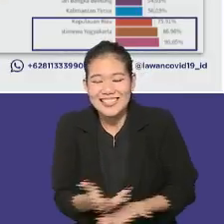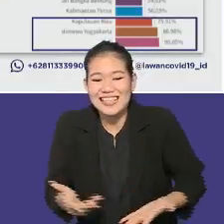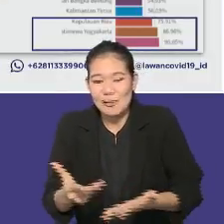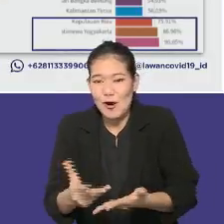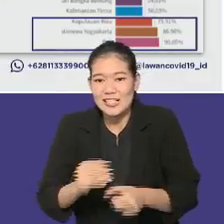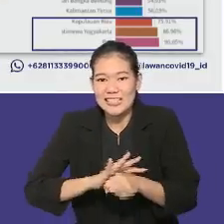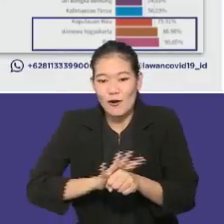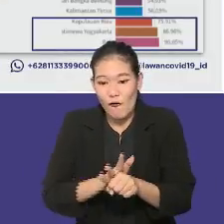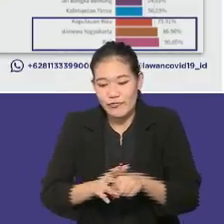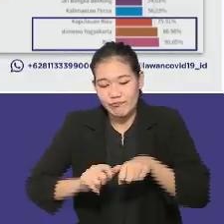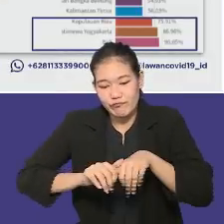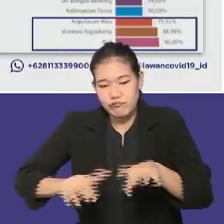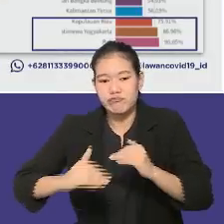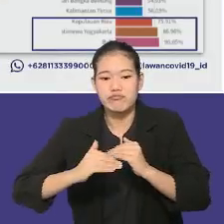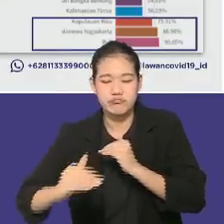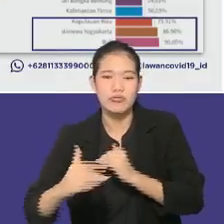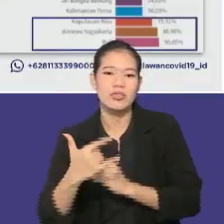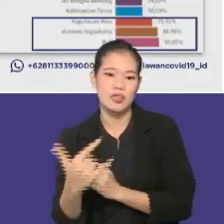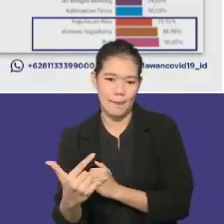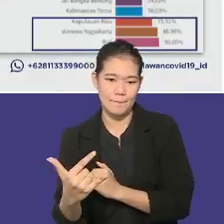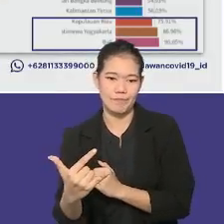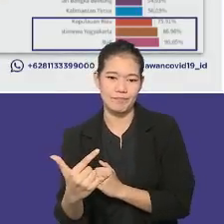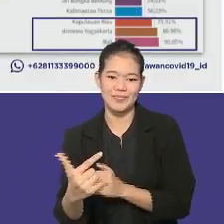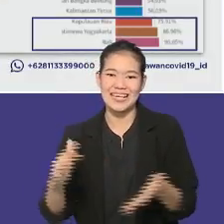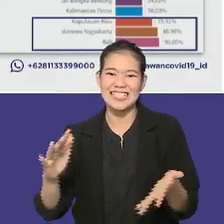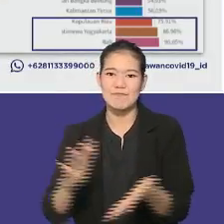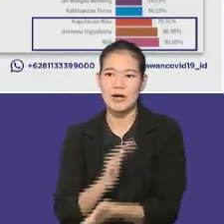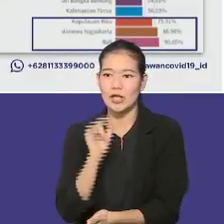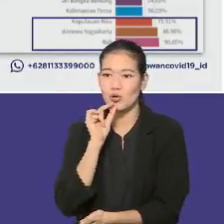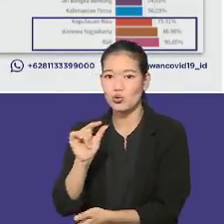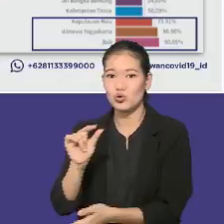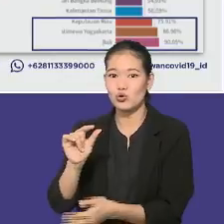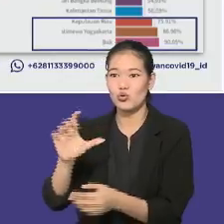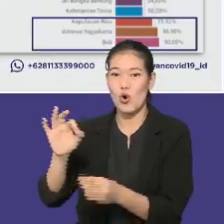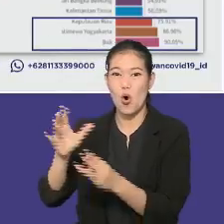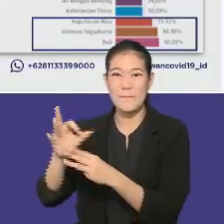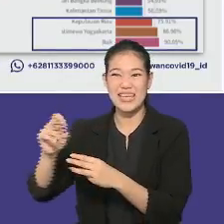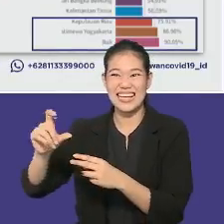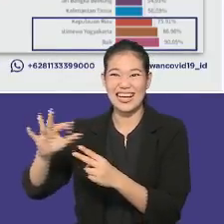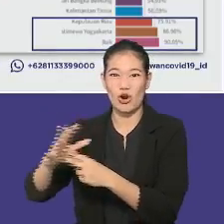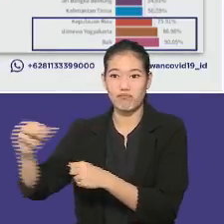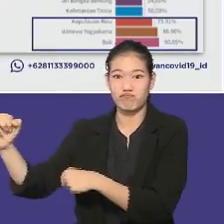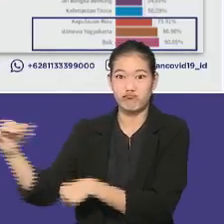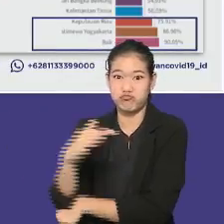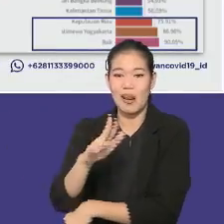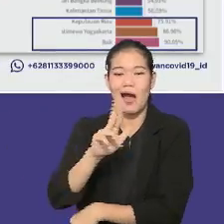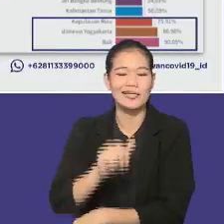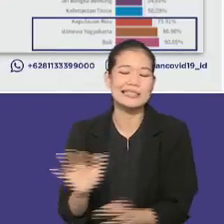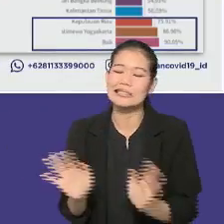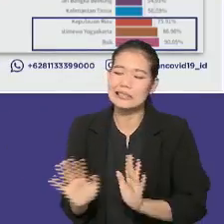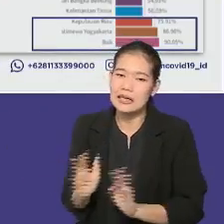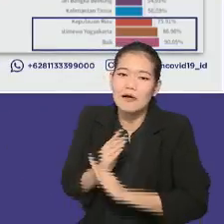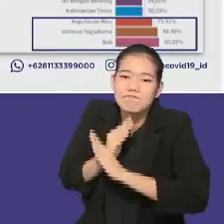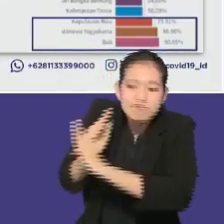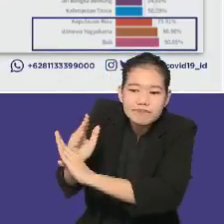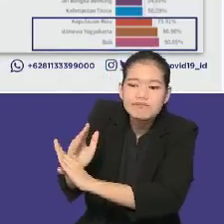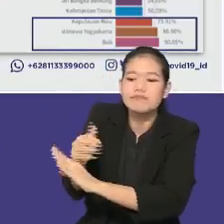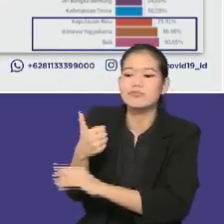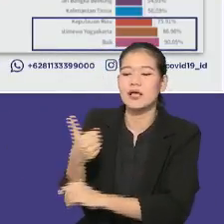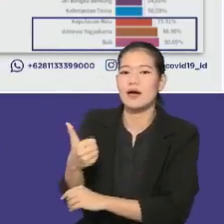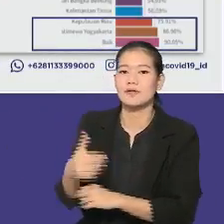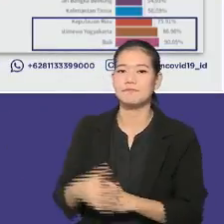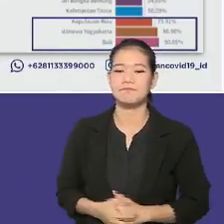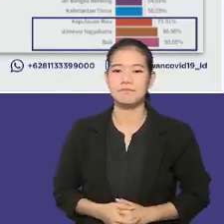tetap terkendali dan tidak menjadi peluang bagi virus, termasuk varian baru, untuk menular dan mengakibatkan